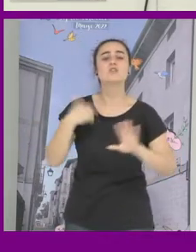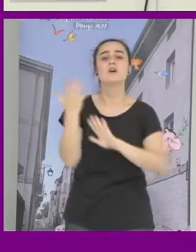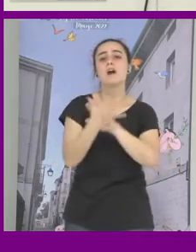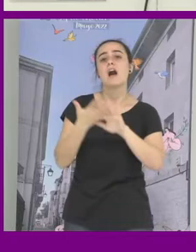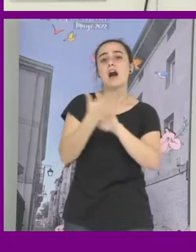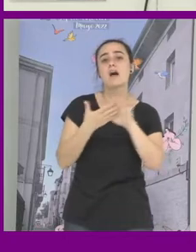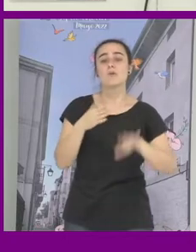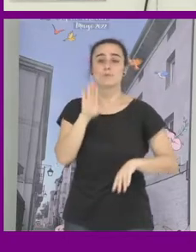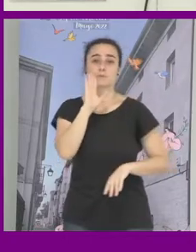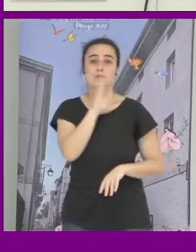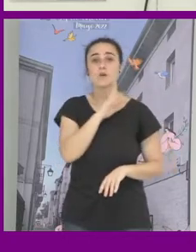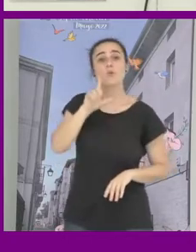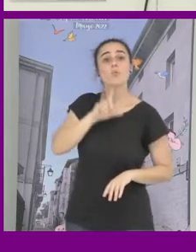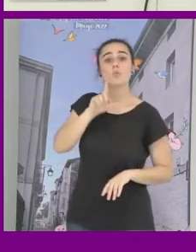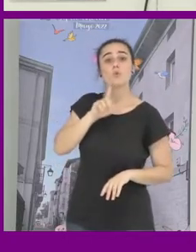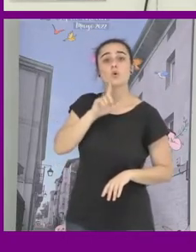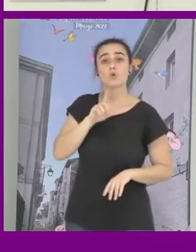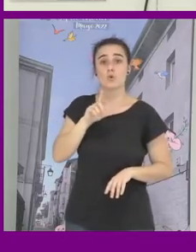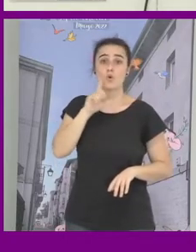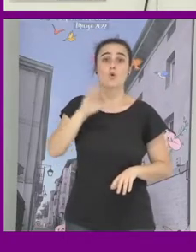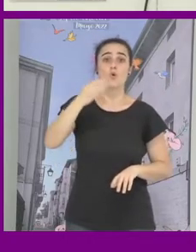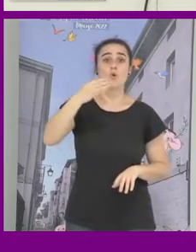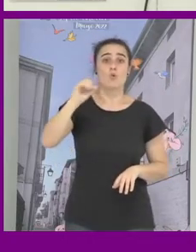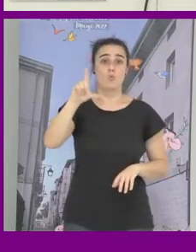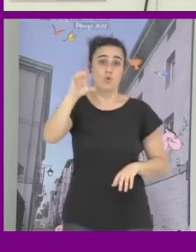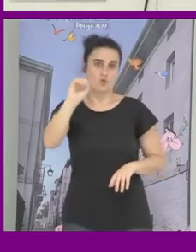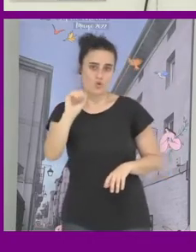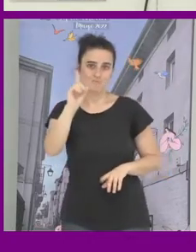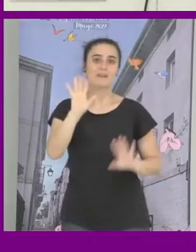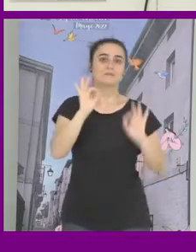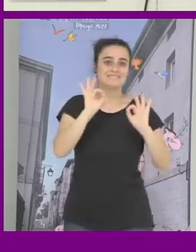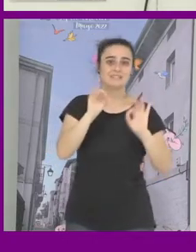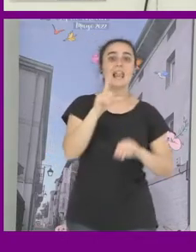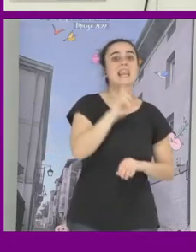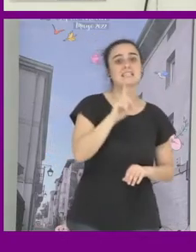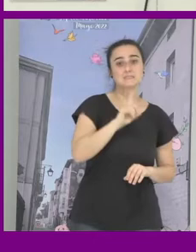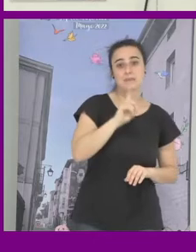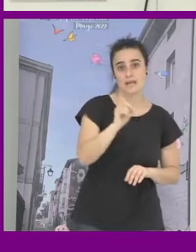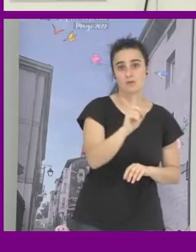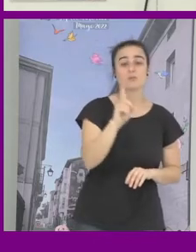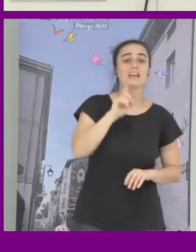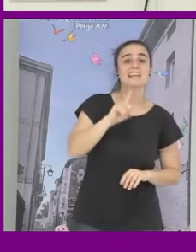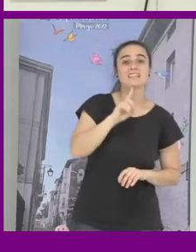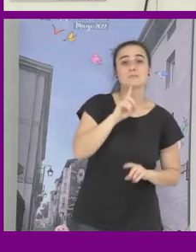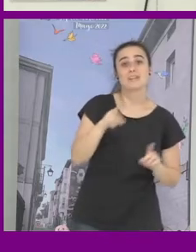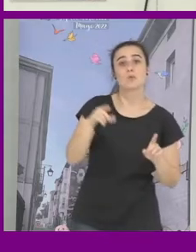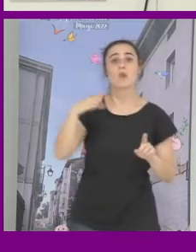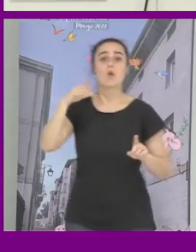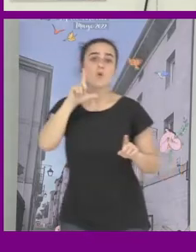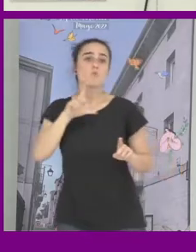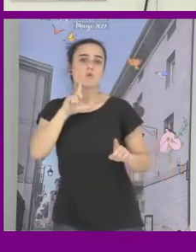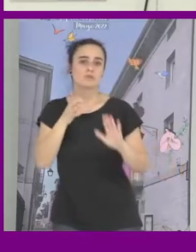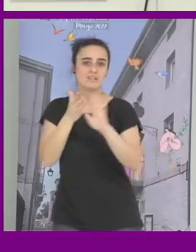ama boioi buruz eta ez ama lesbianoi buruz, ulertuta boioak garela lesbiana edo bisexual politizatuak,